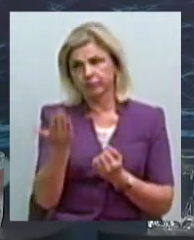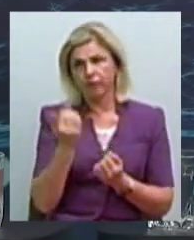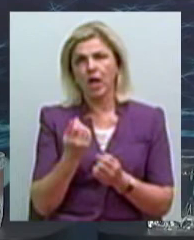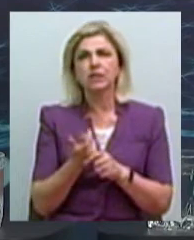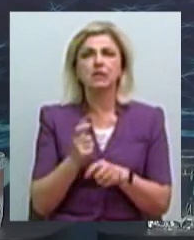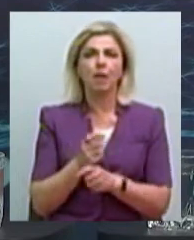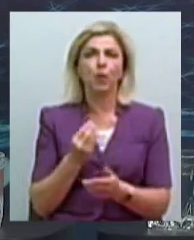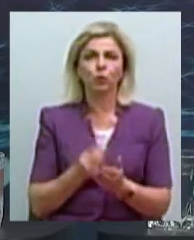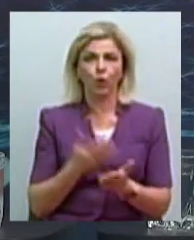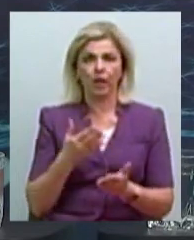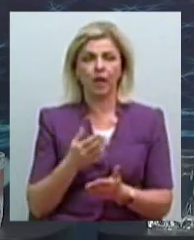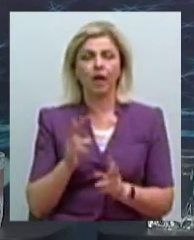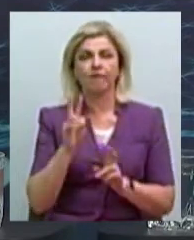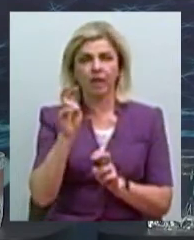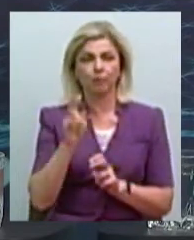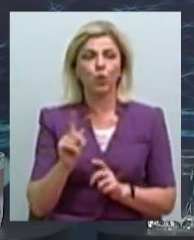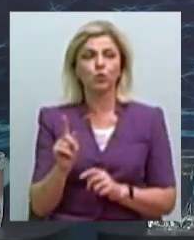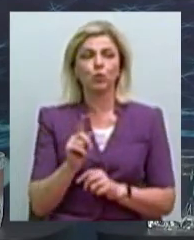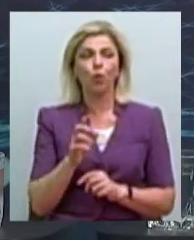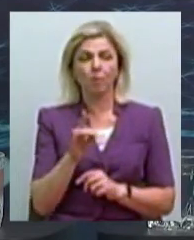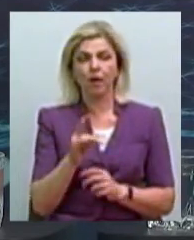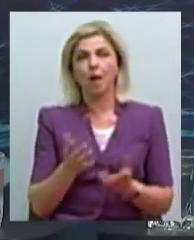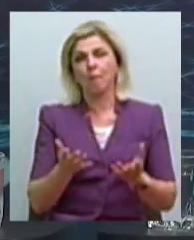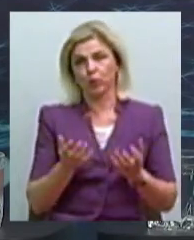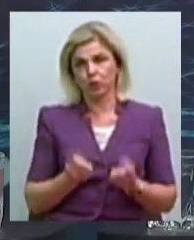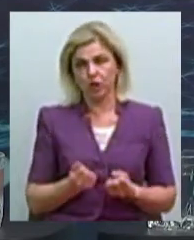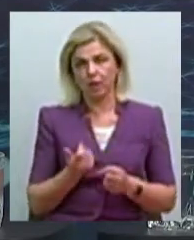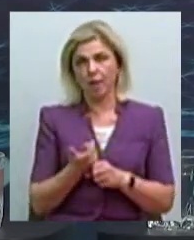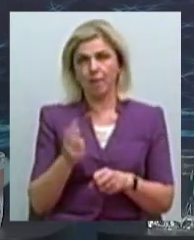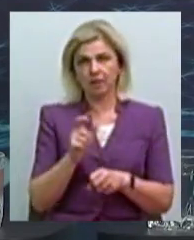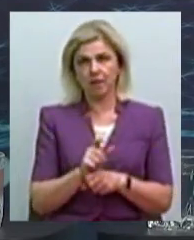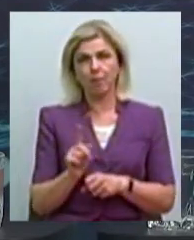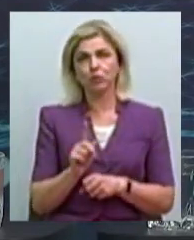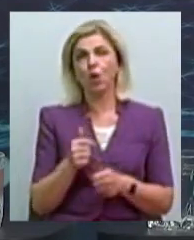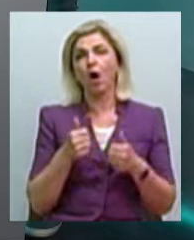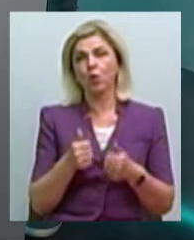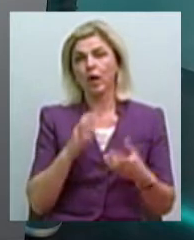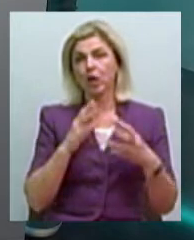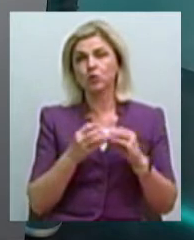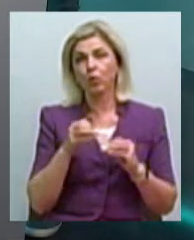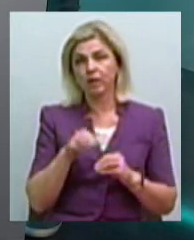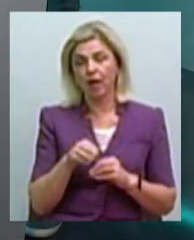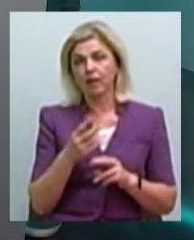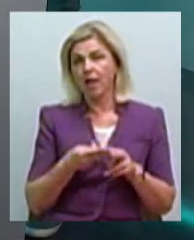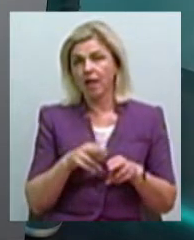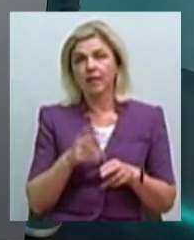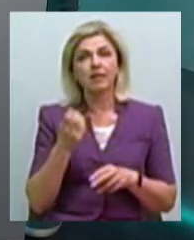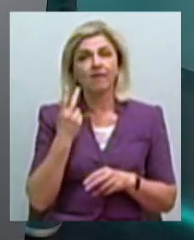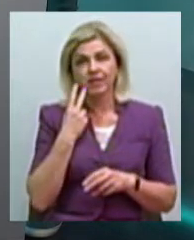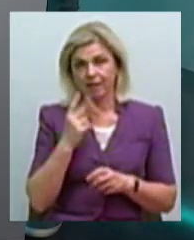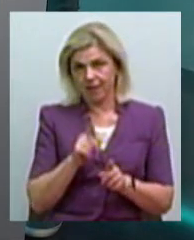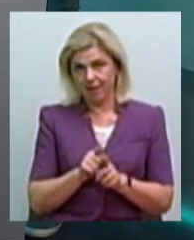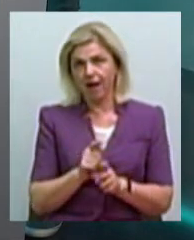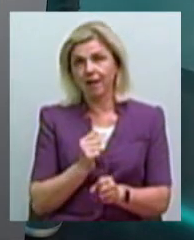дорогих, для того, чтобы вот получить максимально какой-то хороший результат. На самом деле это не всегда работает так. У